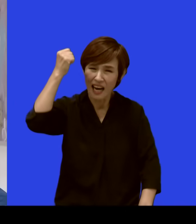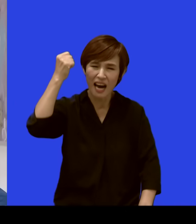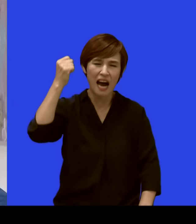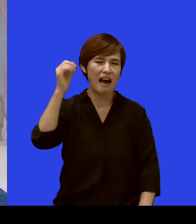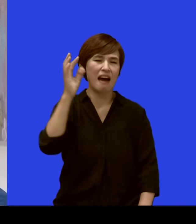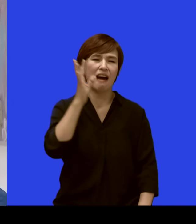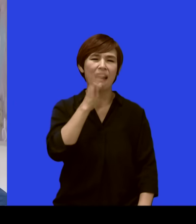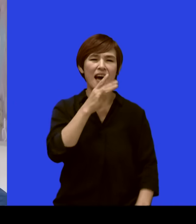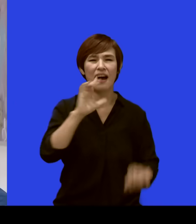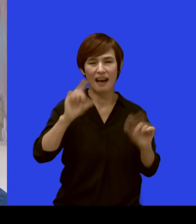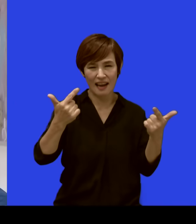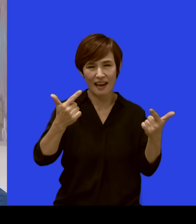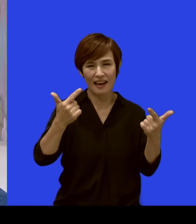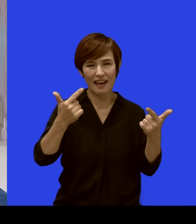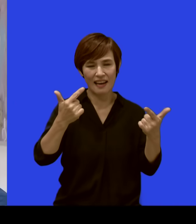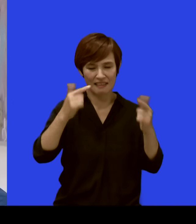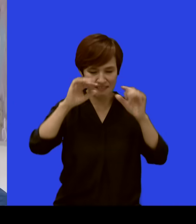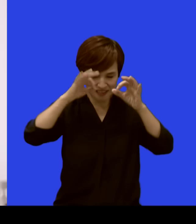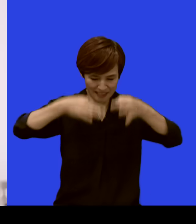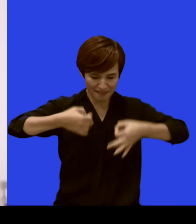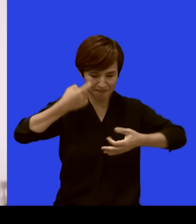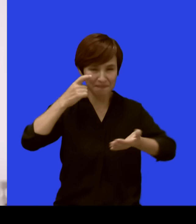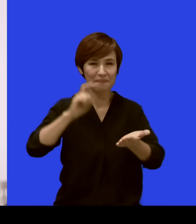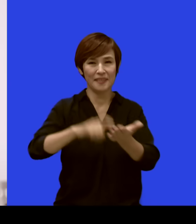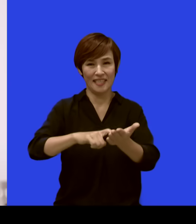얼마나 무능한지도 아는 교회였던 거죠. 그래서